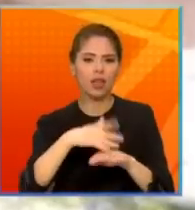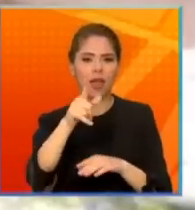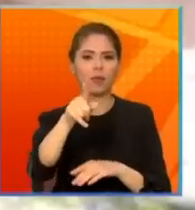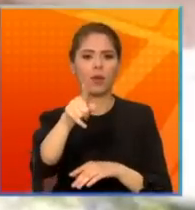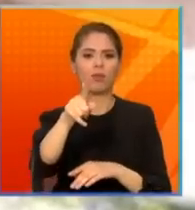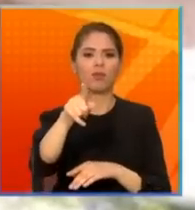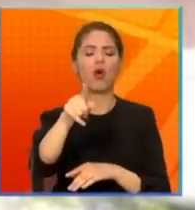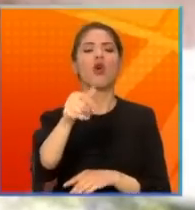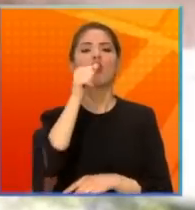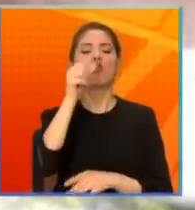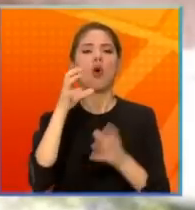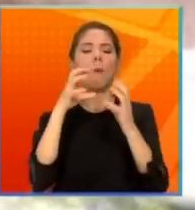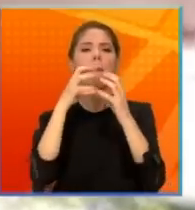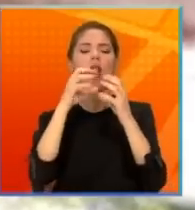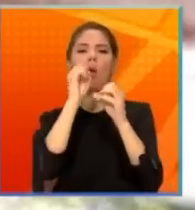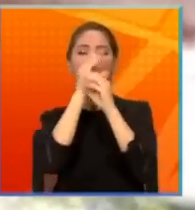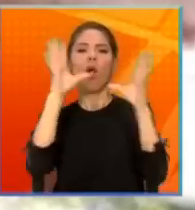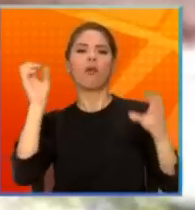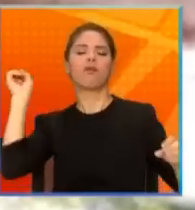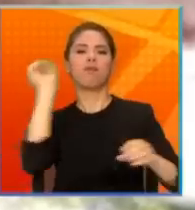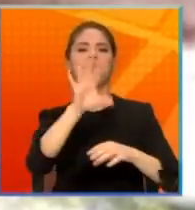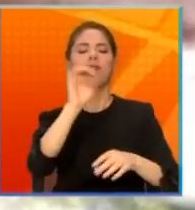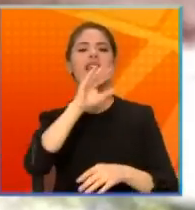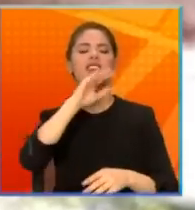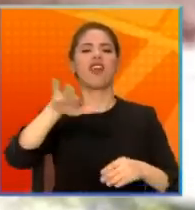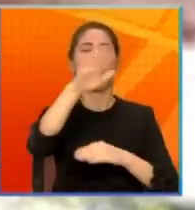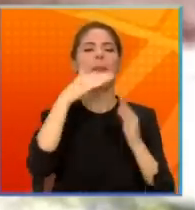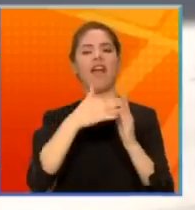banklarda oturanlara su balonu attı.